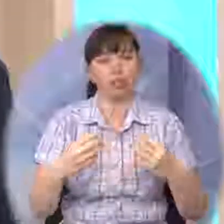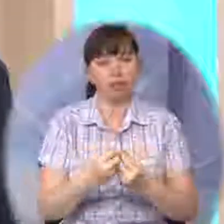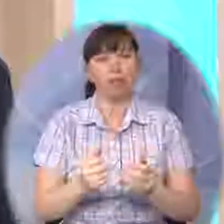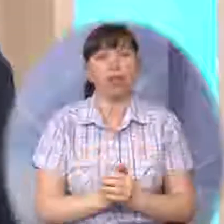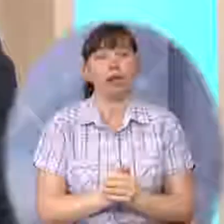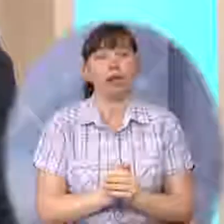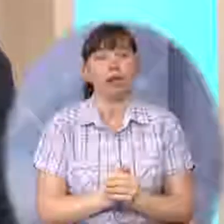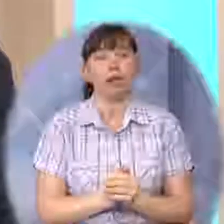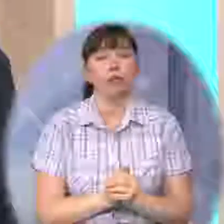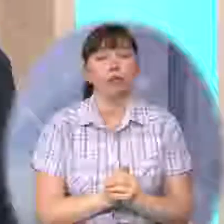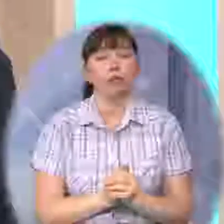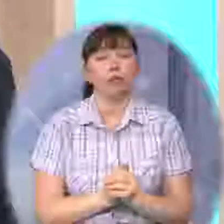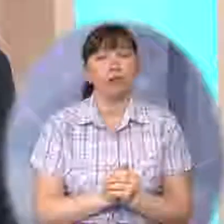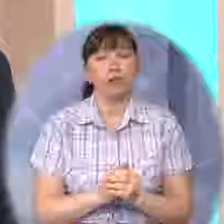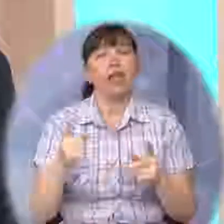și Familiei